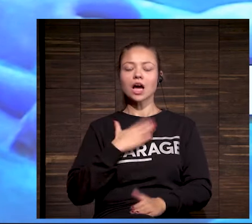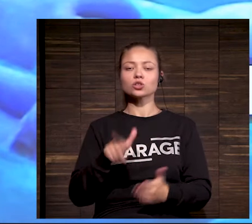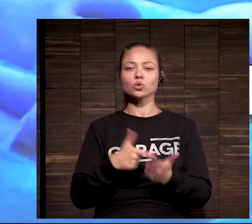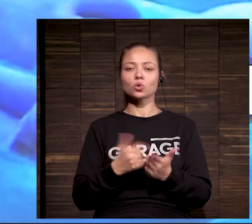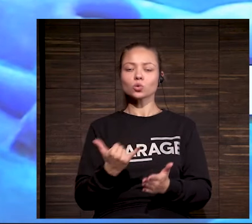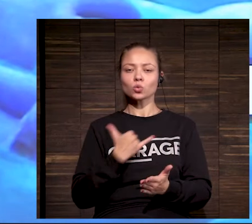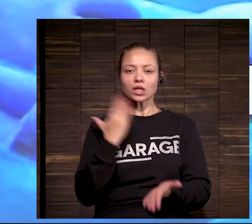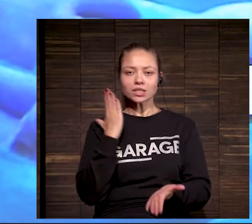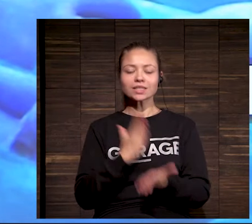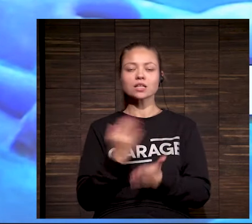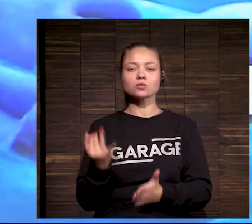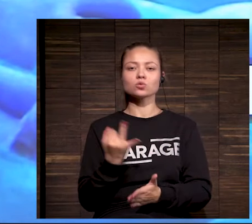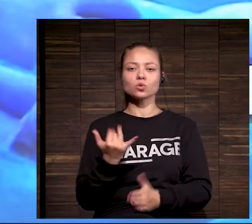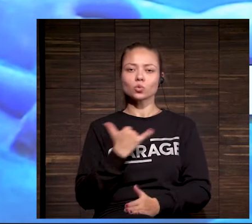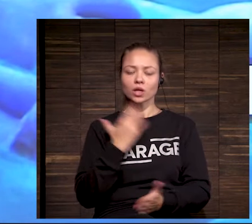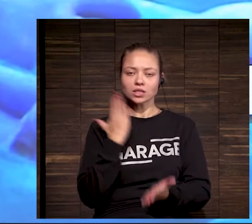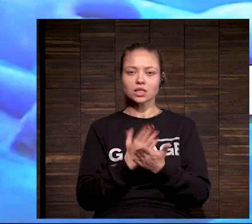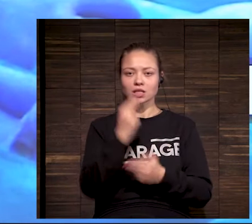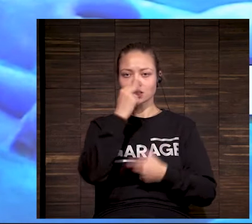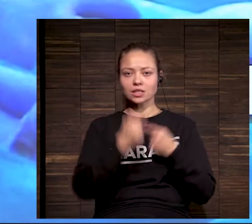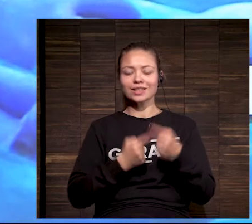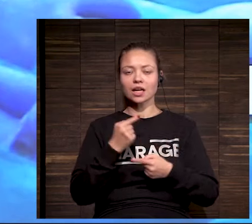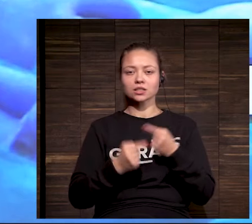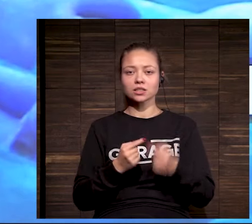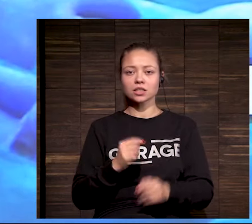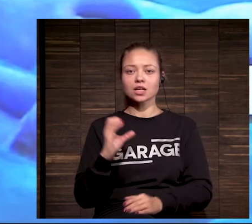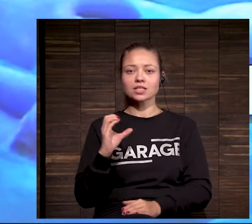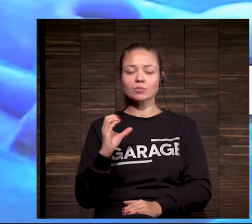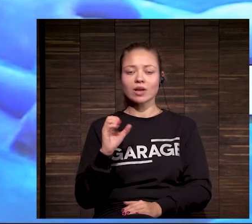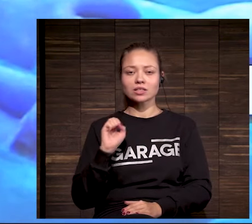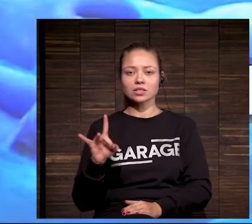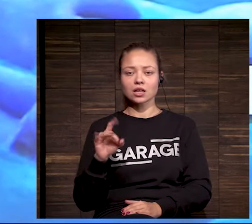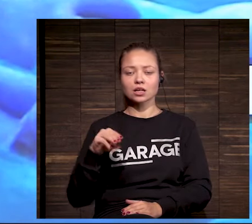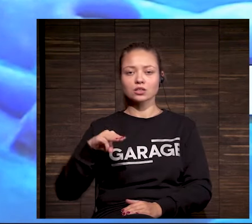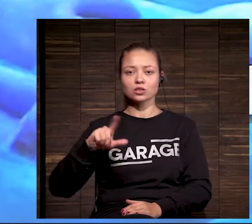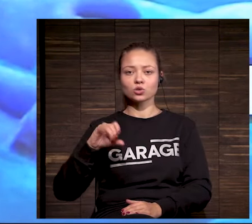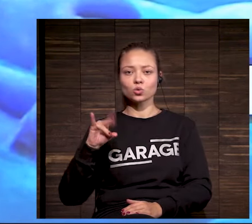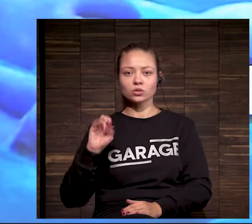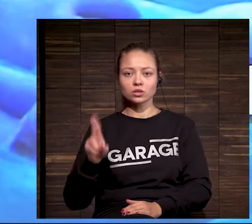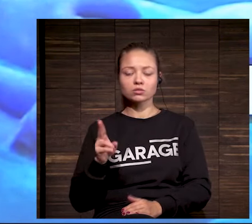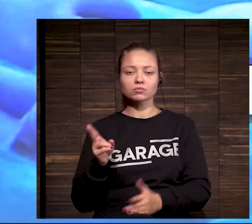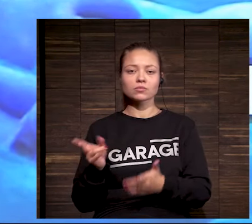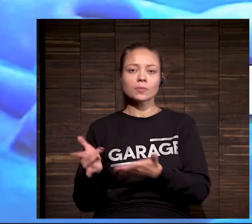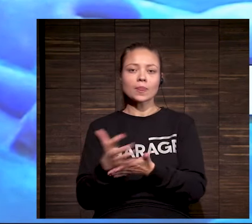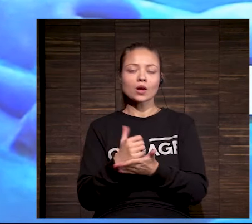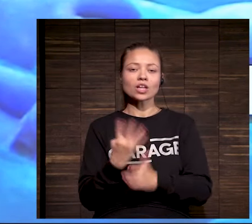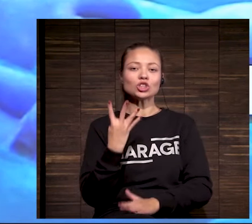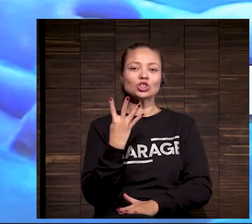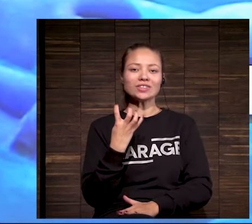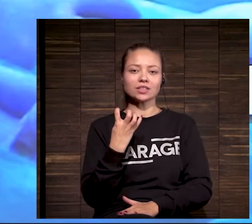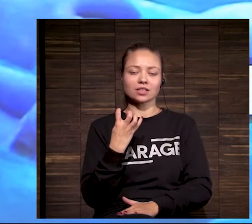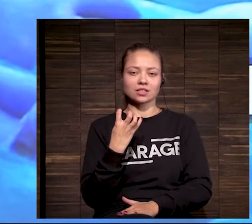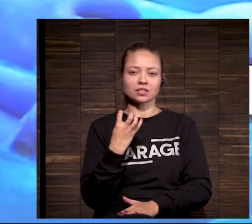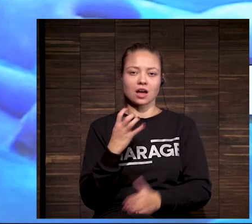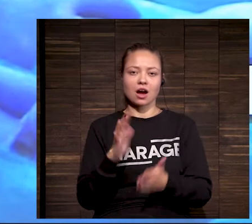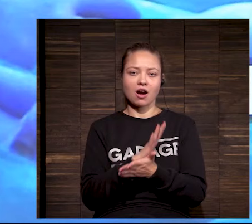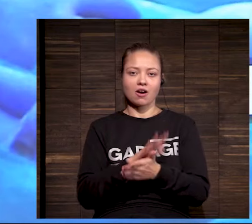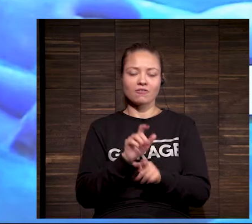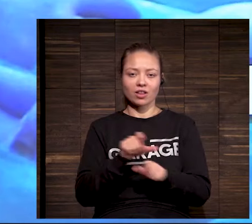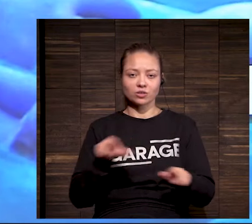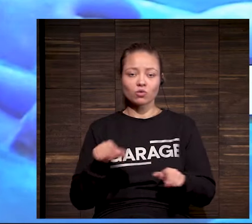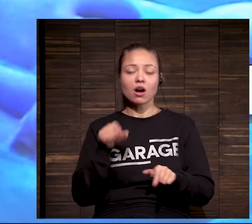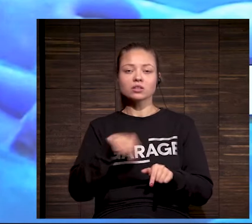нас есть историю нас есть традиция спенсер туник набрал 400 волонтеров которые разделись